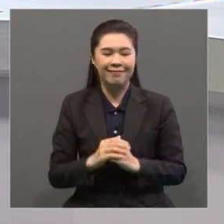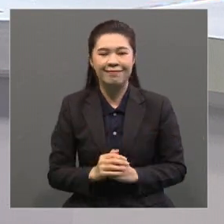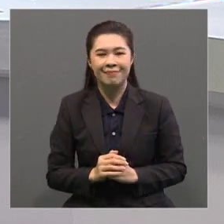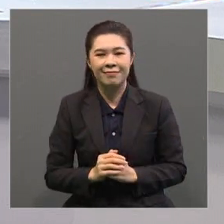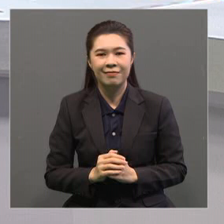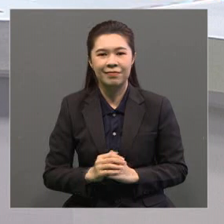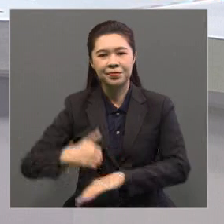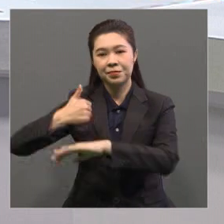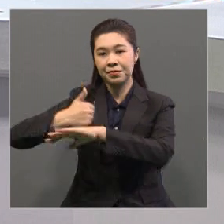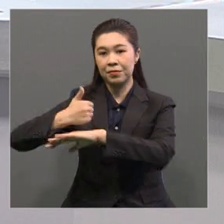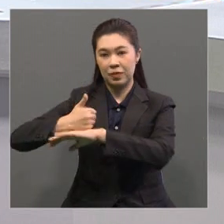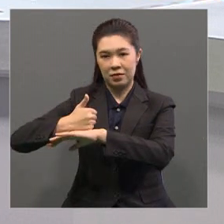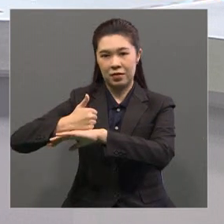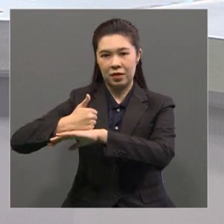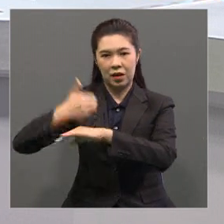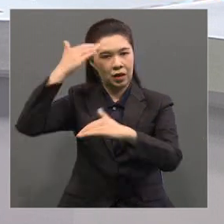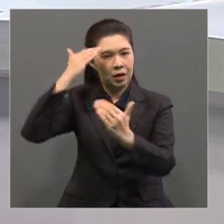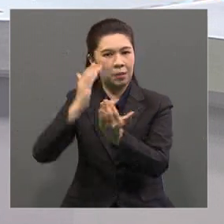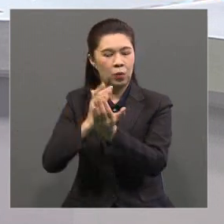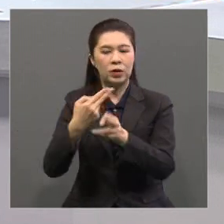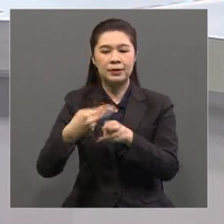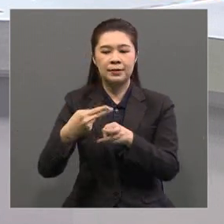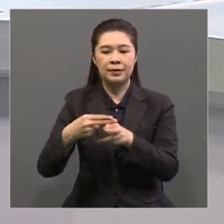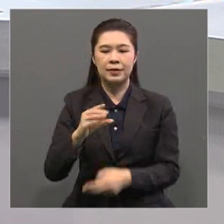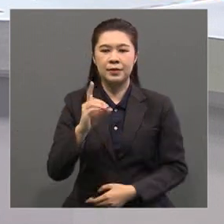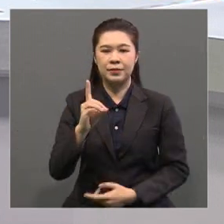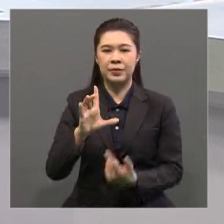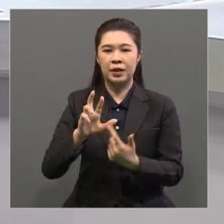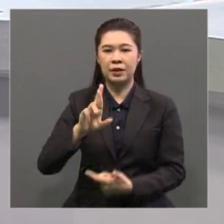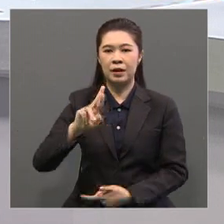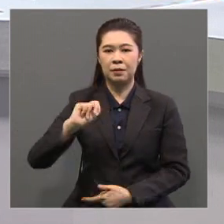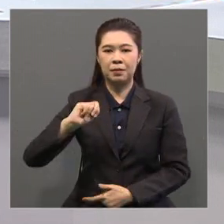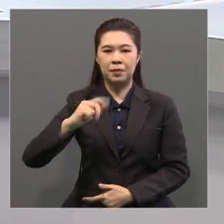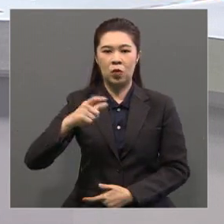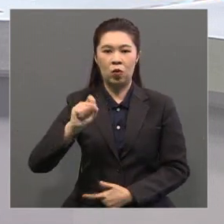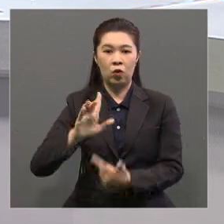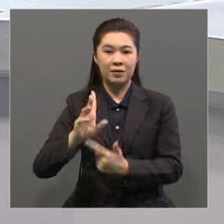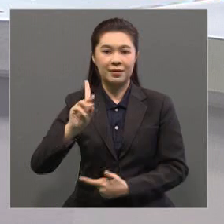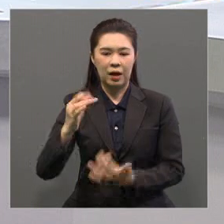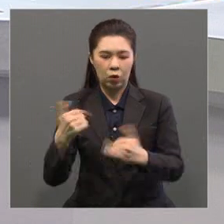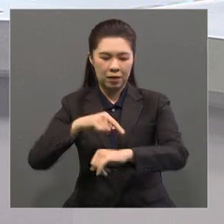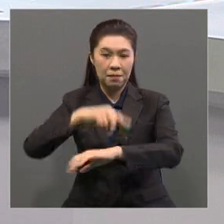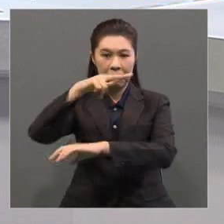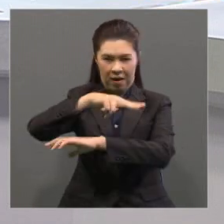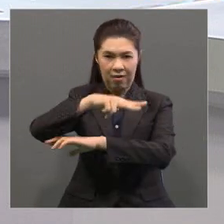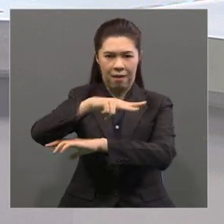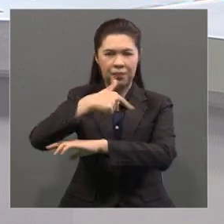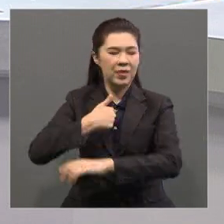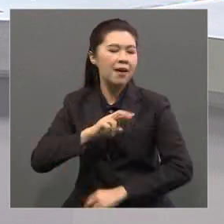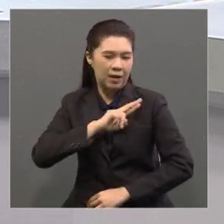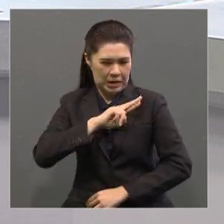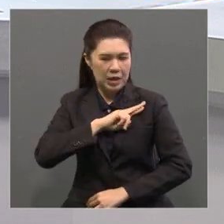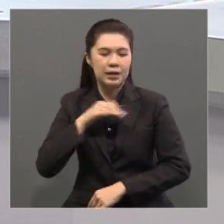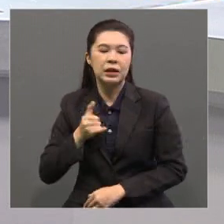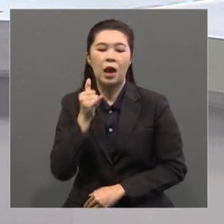ท่านผบ.ตรพลตำรวจเอกดำรงศักดิ์กิตติประภัสบอกเลยเดี๋ยว 15:00นวันเนี้ยจะลงพื้นที่ที่ถนนข้าวสารไปดู